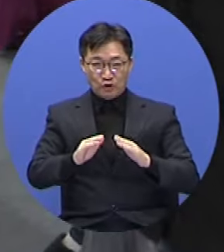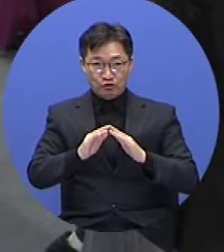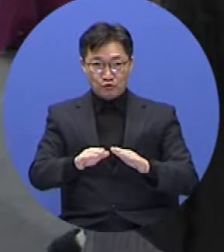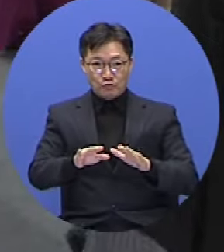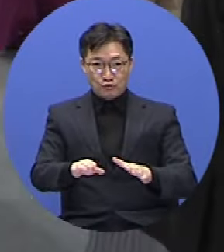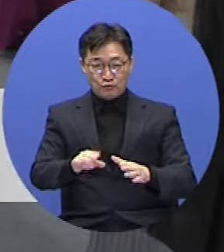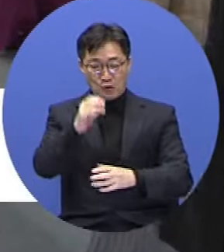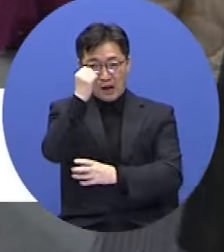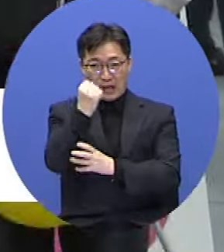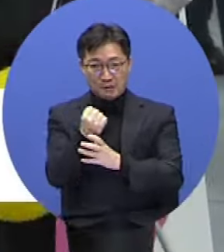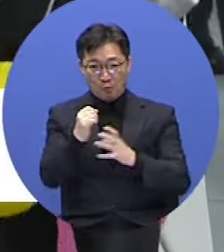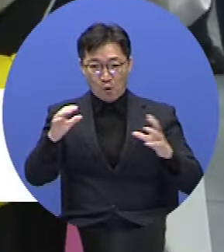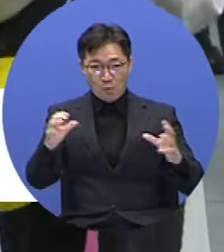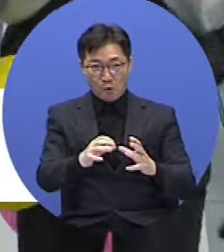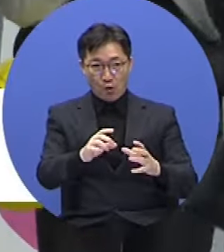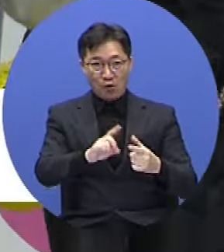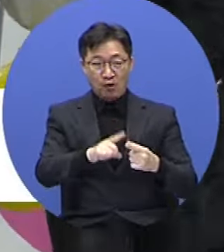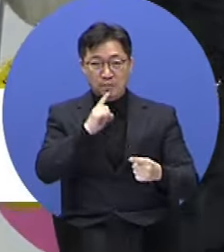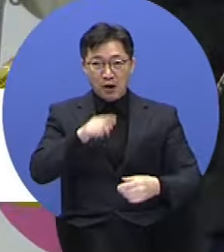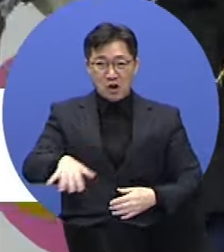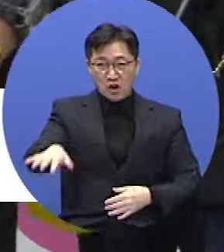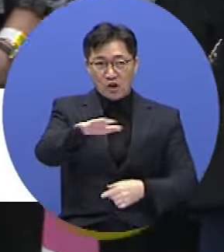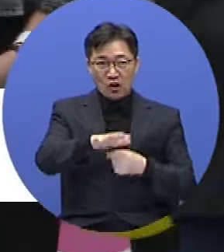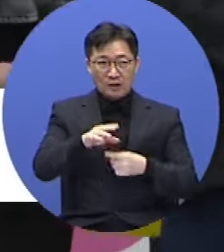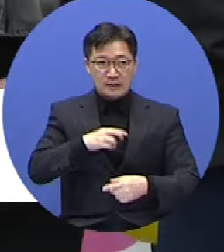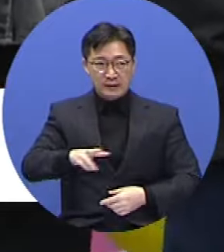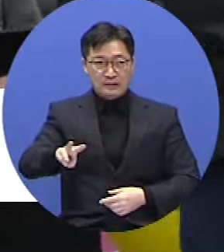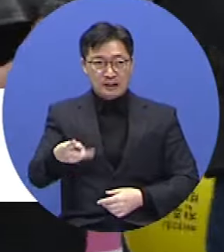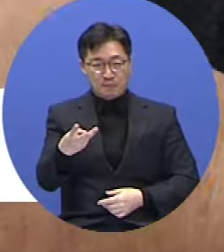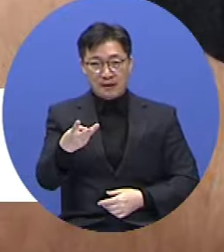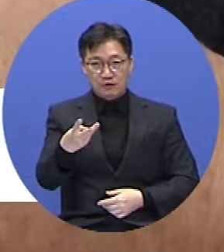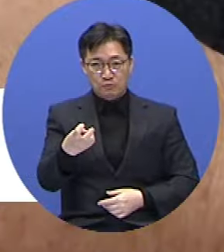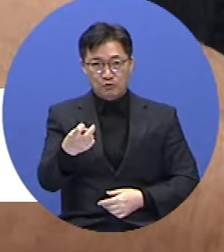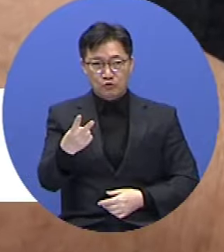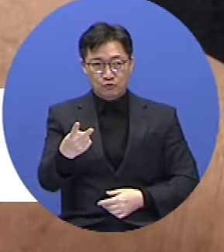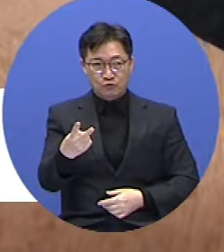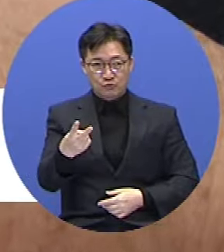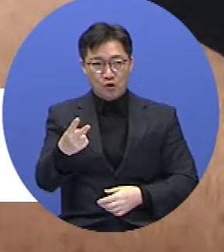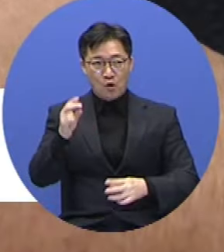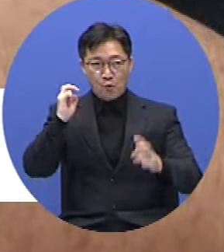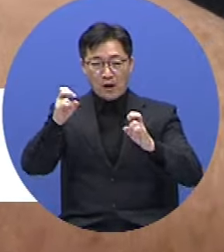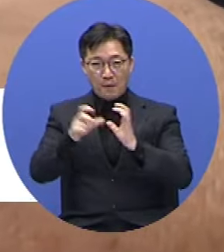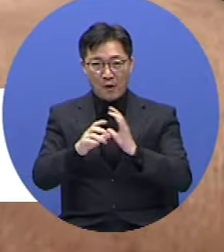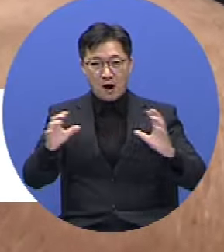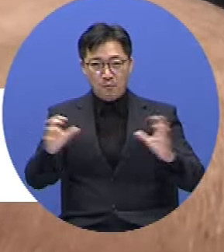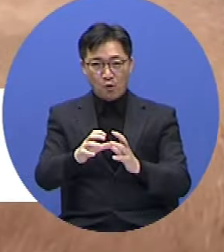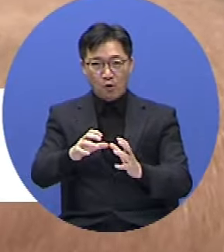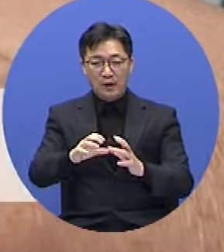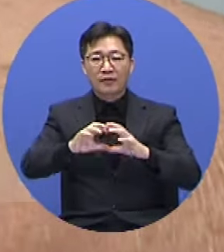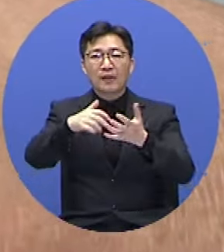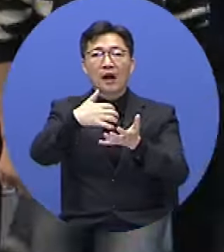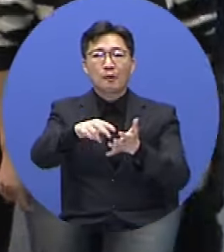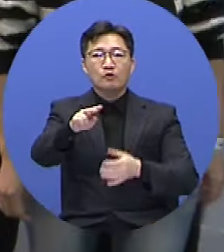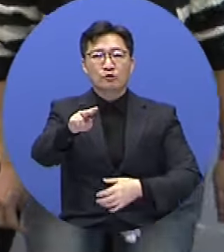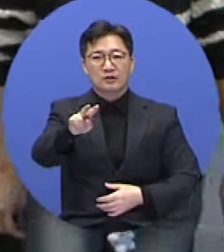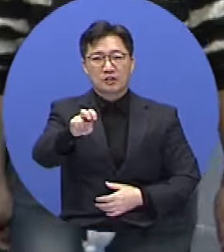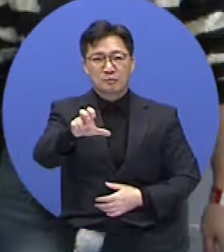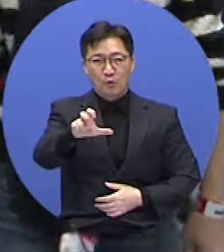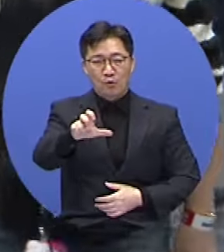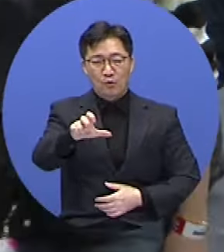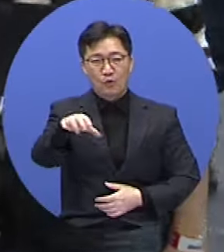식품 엑스포에는 25개 나라 322개 업체가 참여해서 다양한 발효 식품을 선보이고